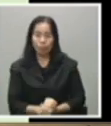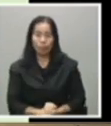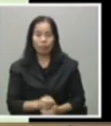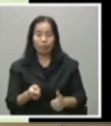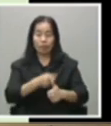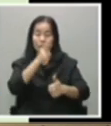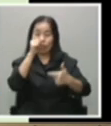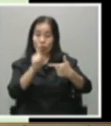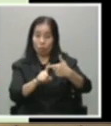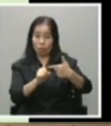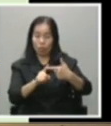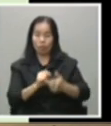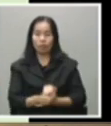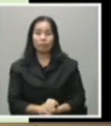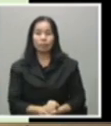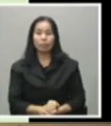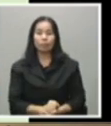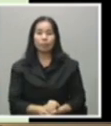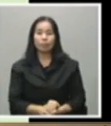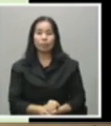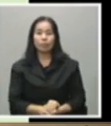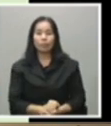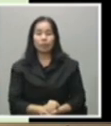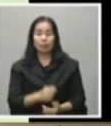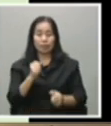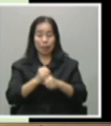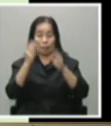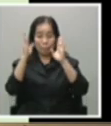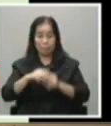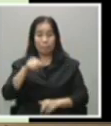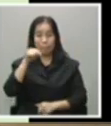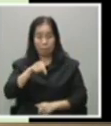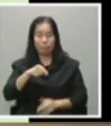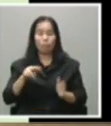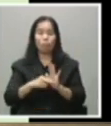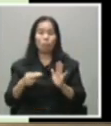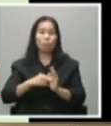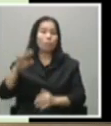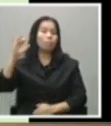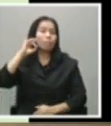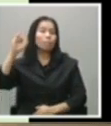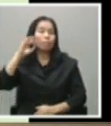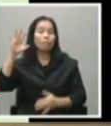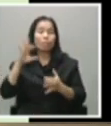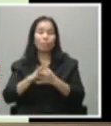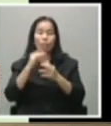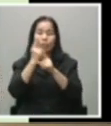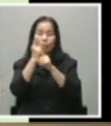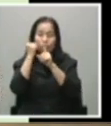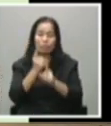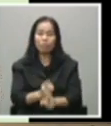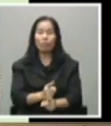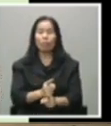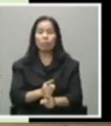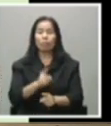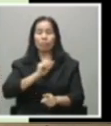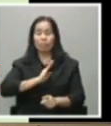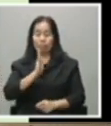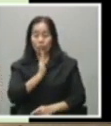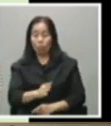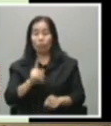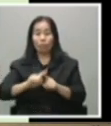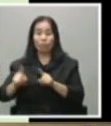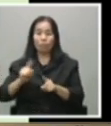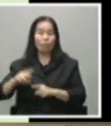องการกระทำดังกล่าวยังเป็นการกระทำที่ฝ่าฝืนไม่ปฏิบัติตามมาตรฐานจริยธรรมอย่างร้ายแรงท่านประธาน